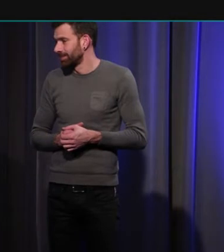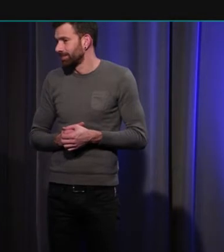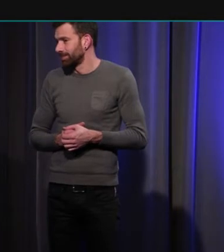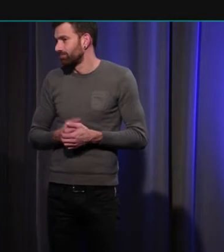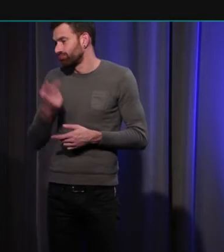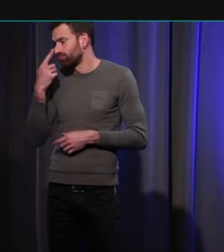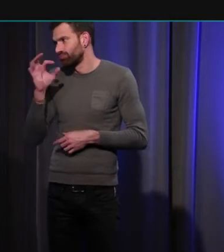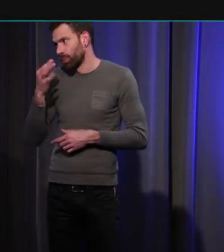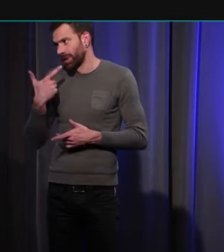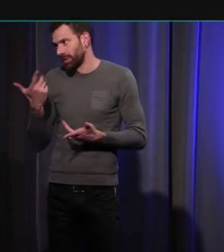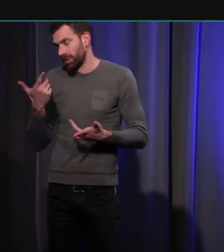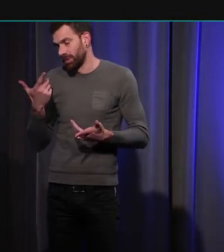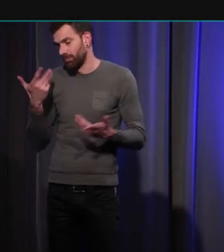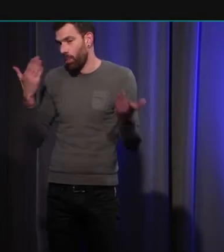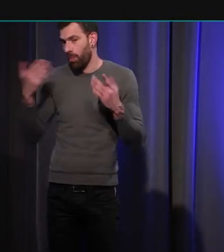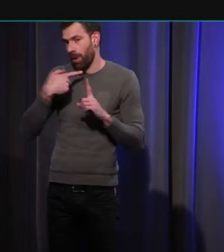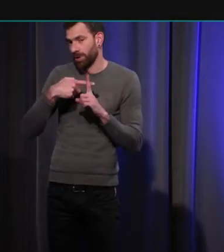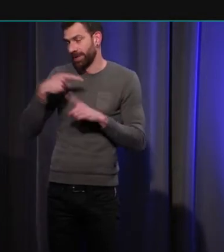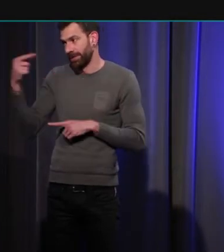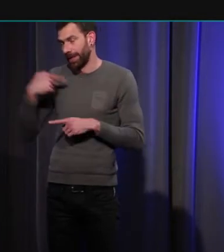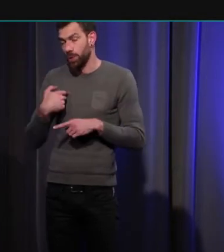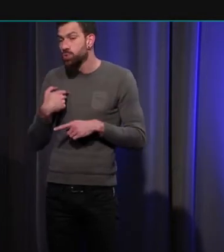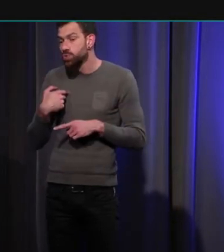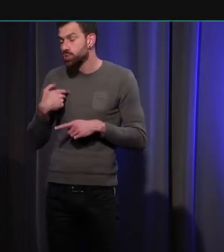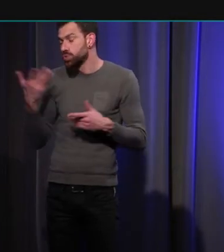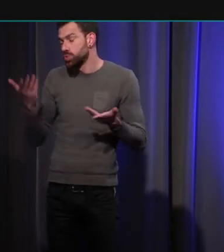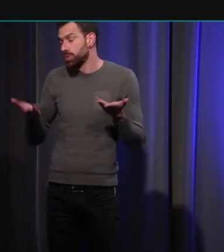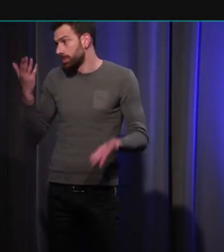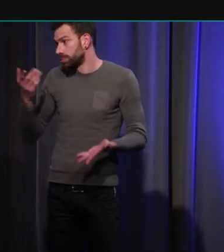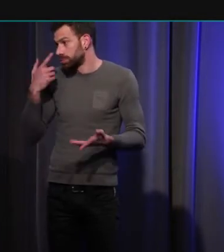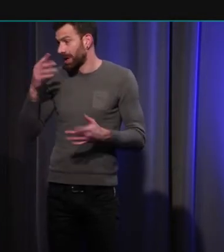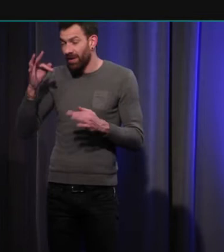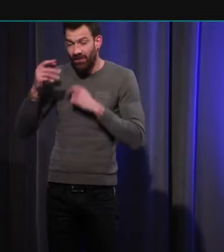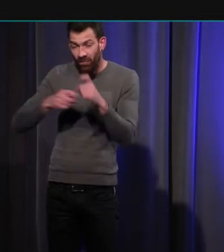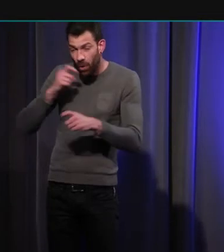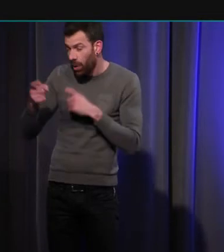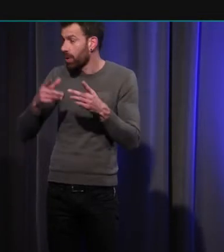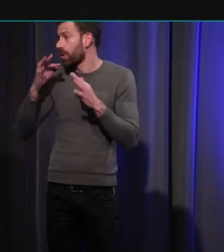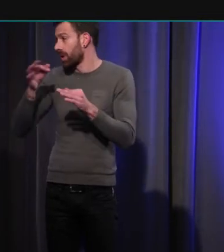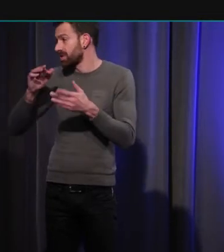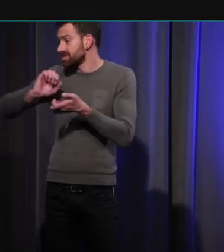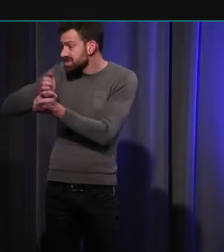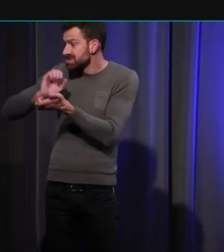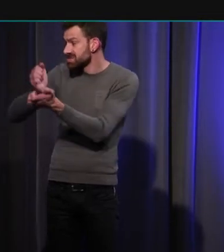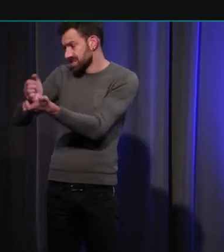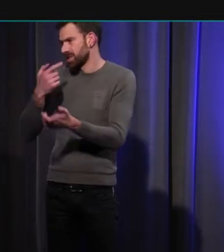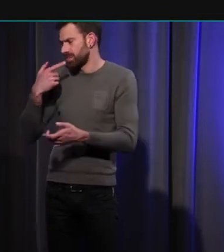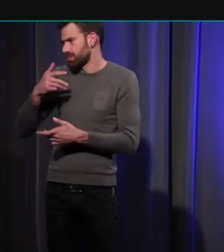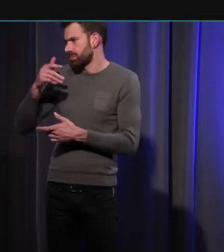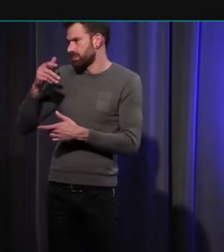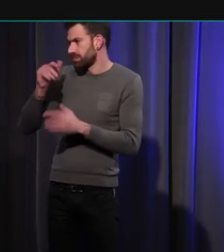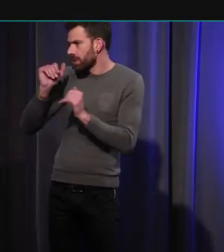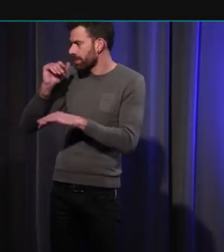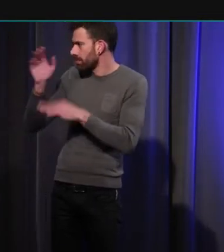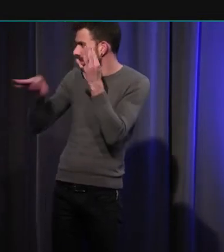davantage dans la violence dans les massacres on a appris à connaître l'autre et c'est important